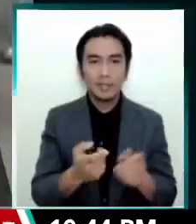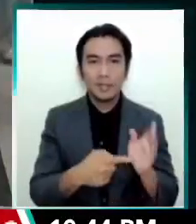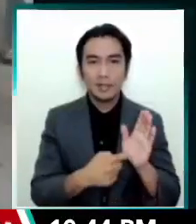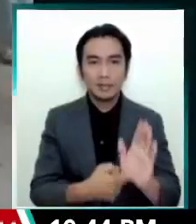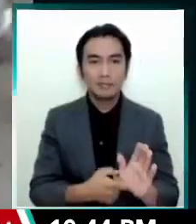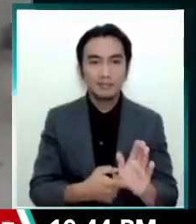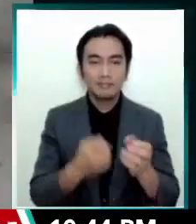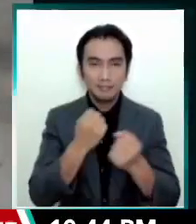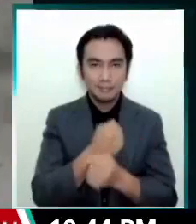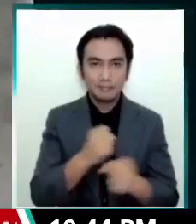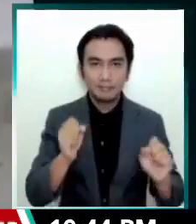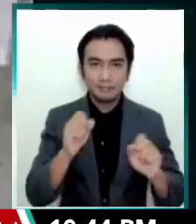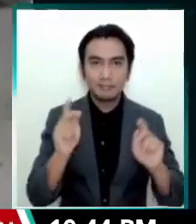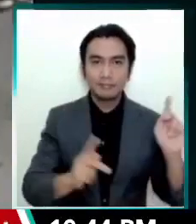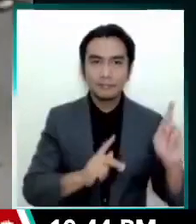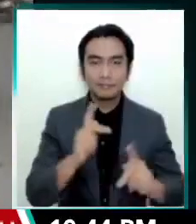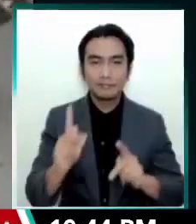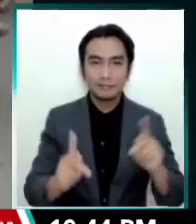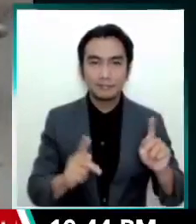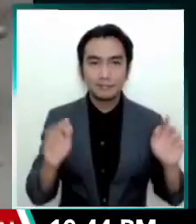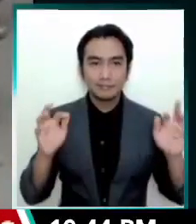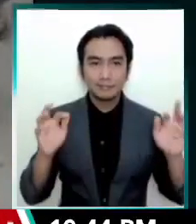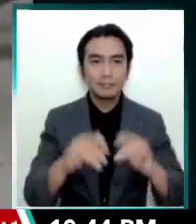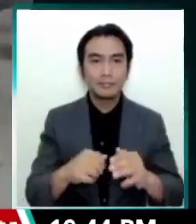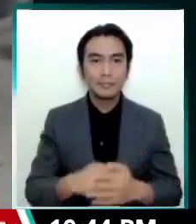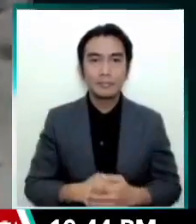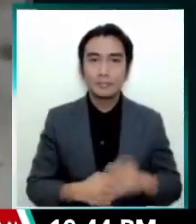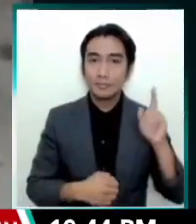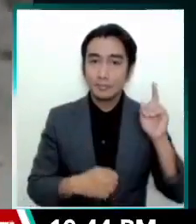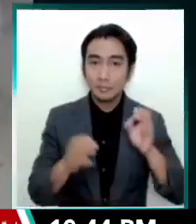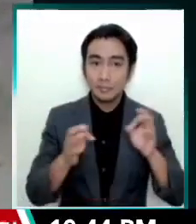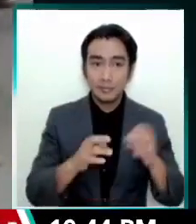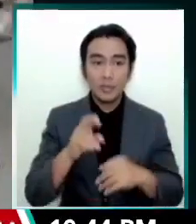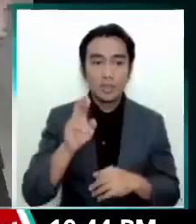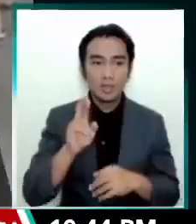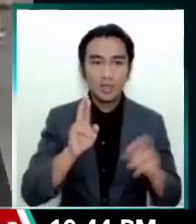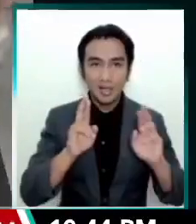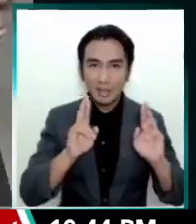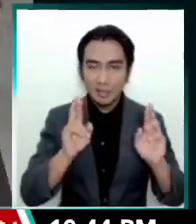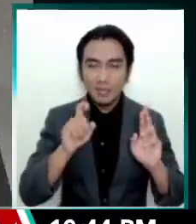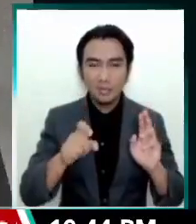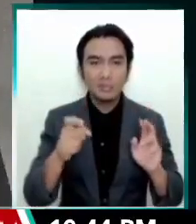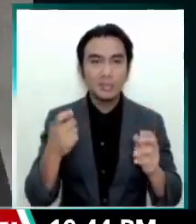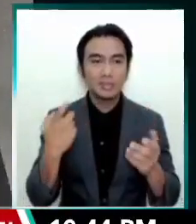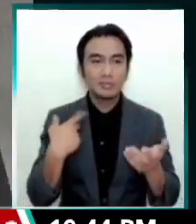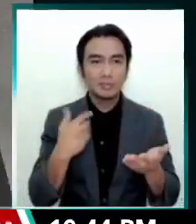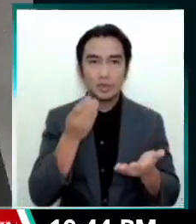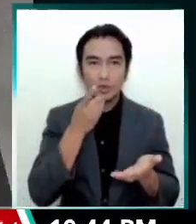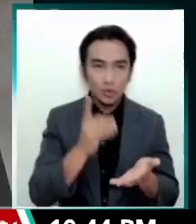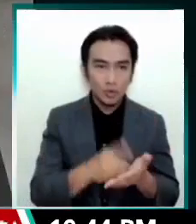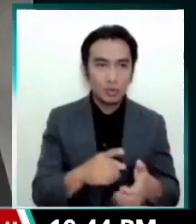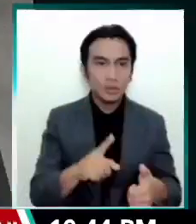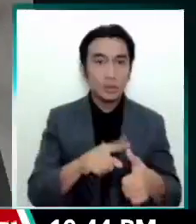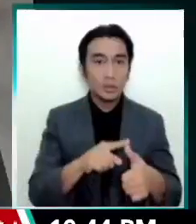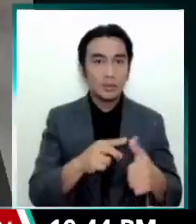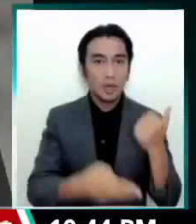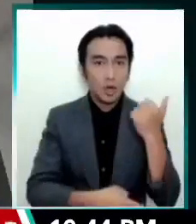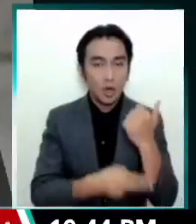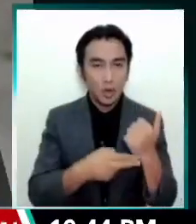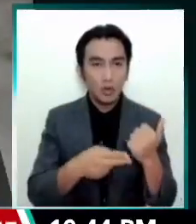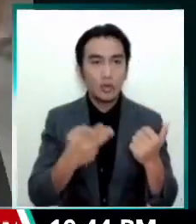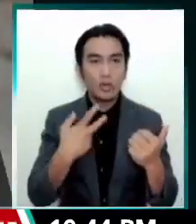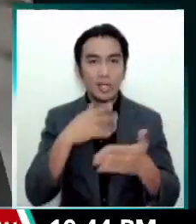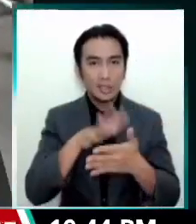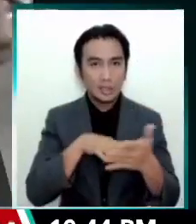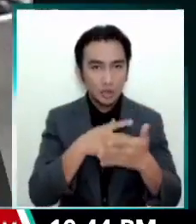the tourists po is kung pwedeng i-ready na rin nila ang agad yung mga documents. Ang hinahanap lang po is hotel booking for the